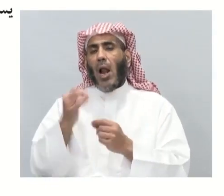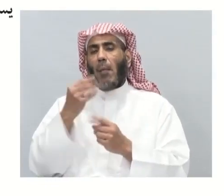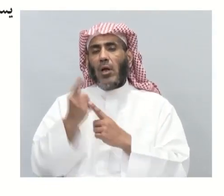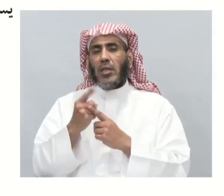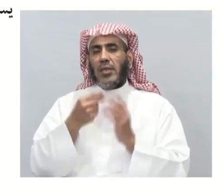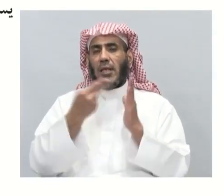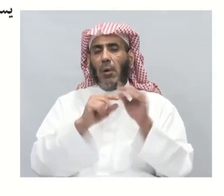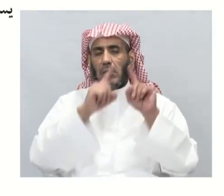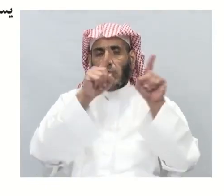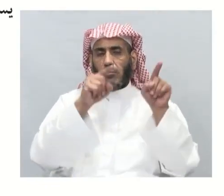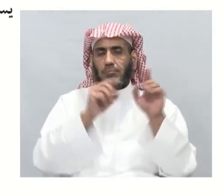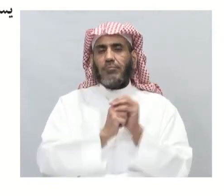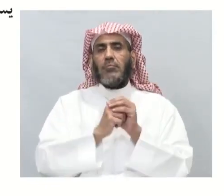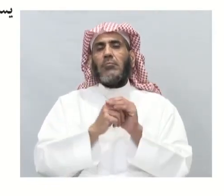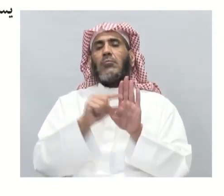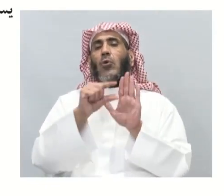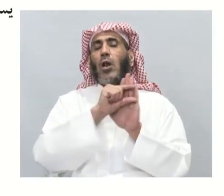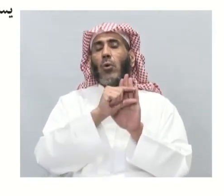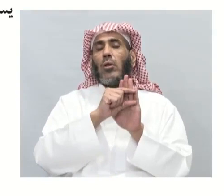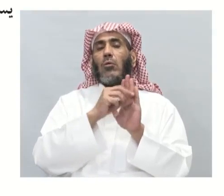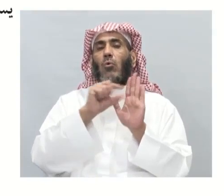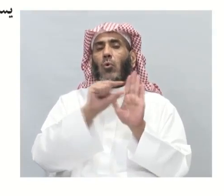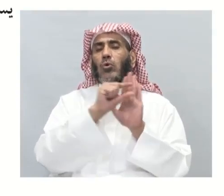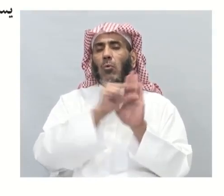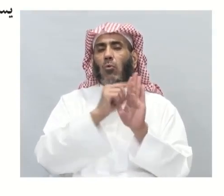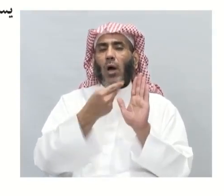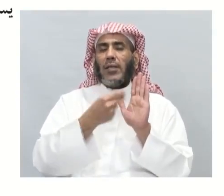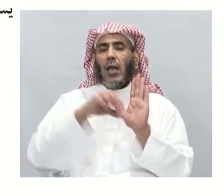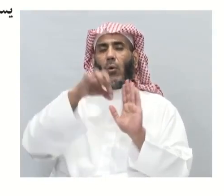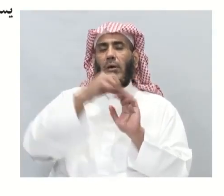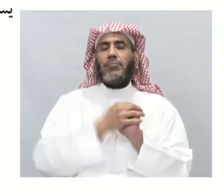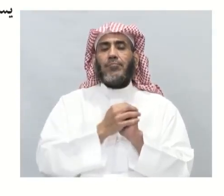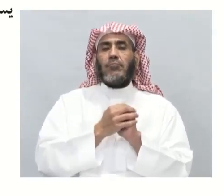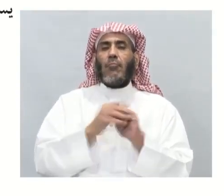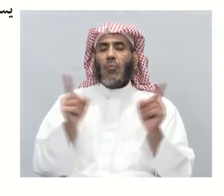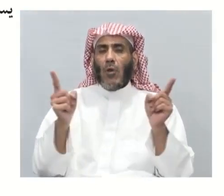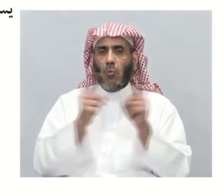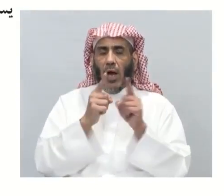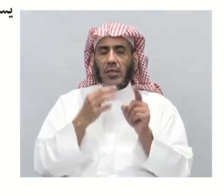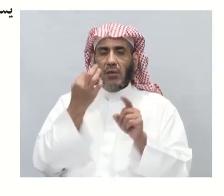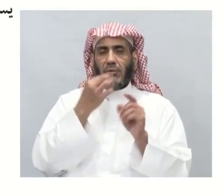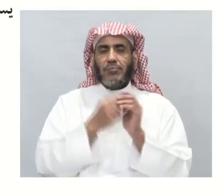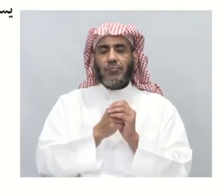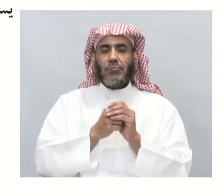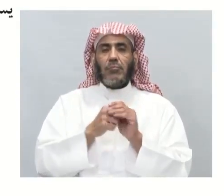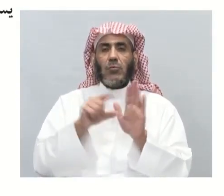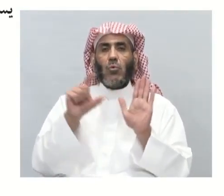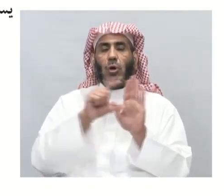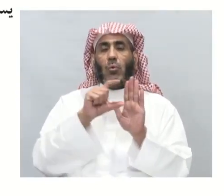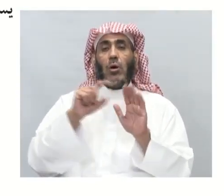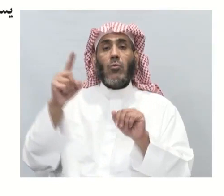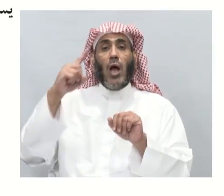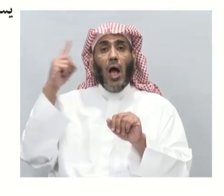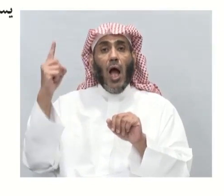كتابه على السبوره عناوين ورؤوس موضوعات مكتوبه على ورقه ملخص شفهي وعنوان عام